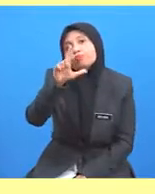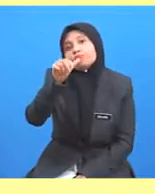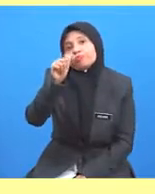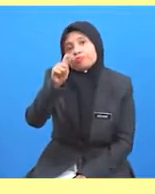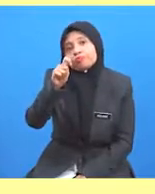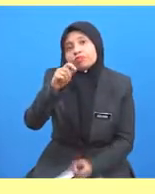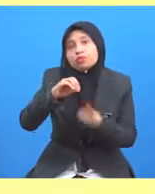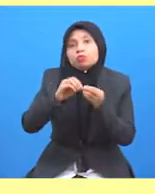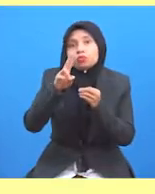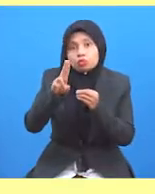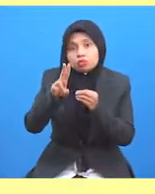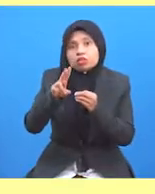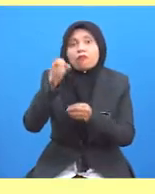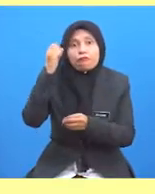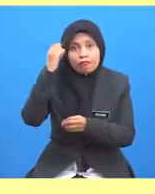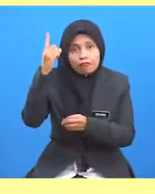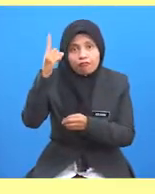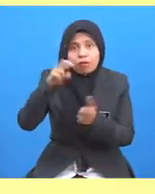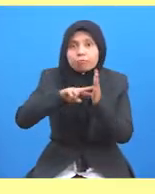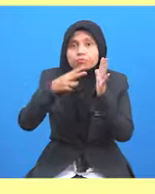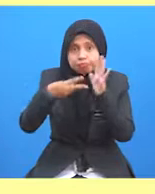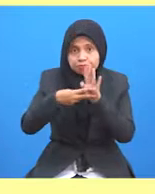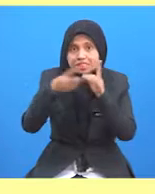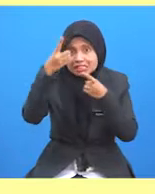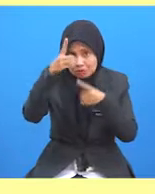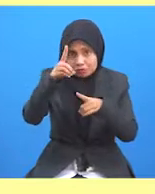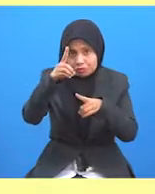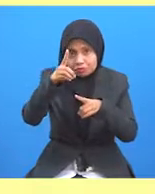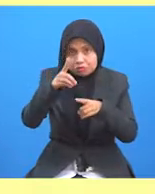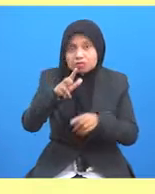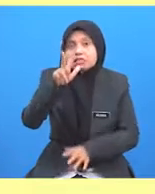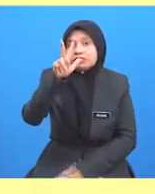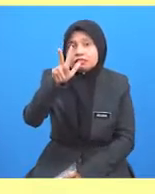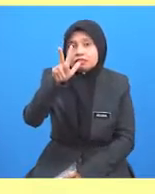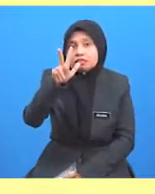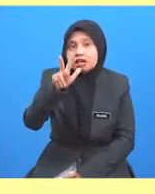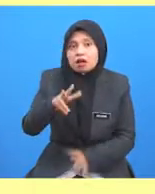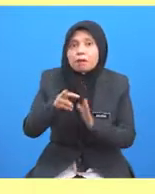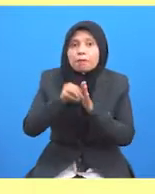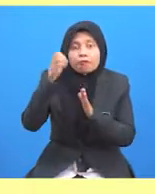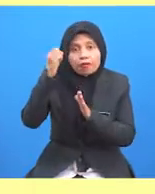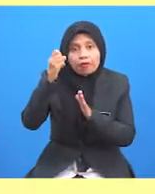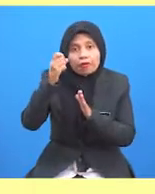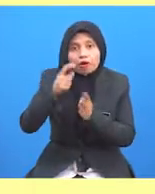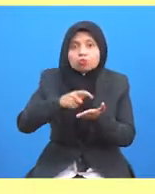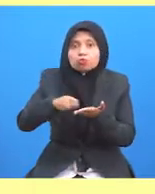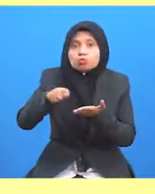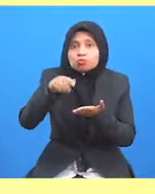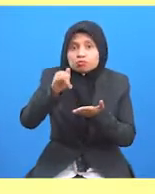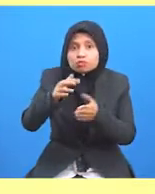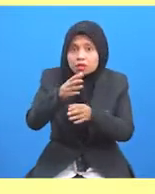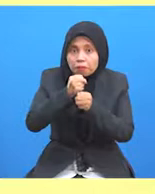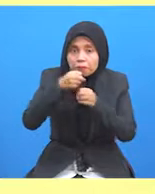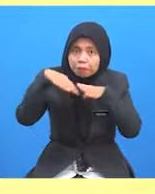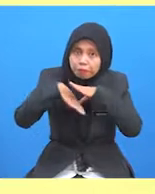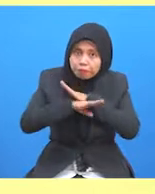Kedua, menjelaskan maksud dakwah. Ketiga, menerangkan tuntutan